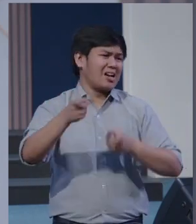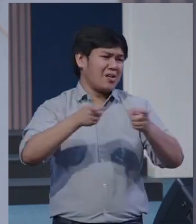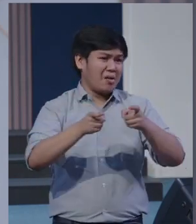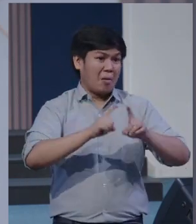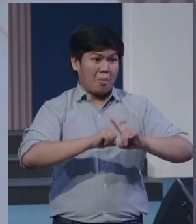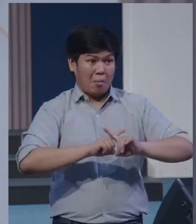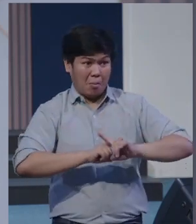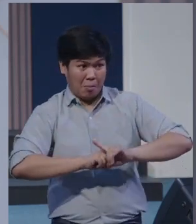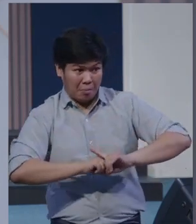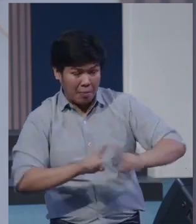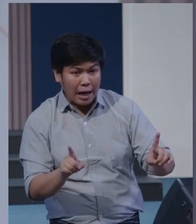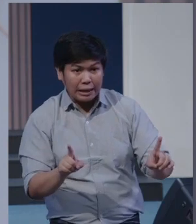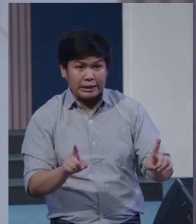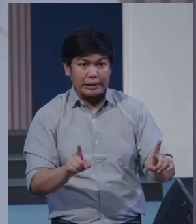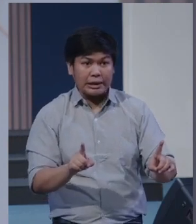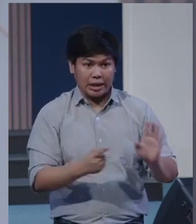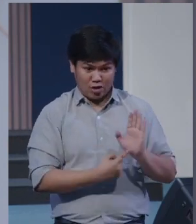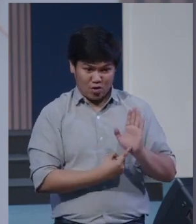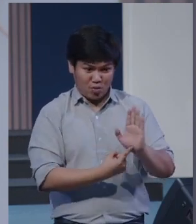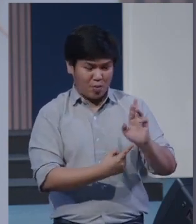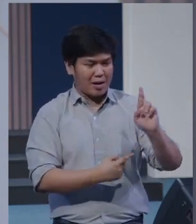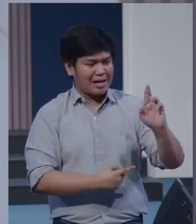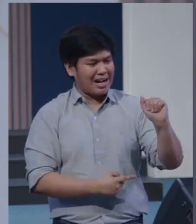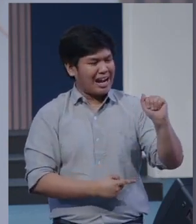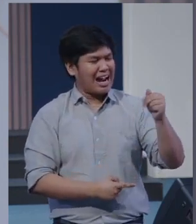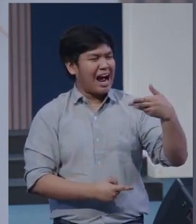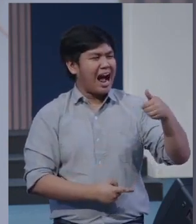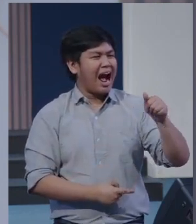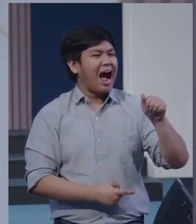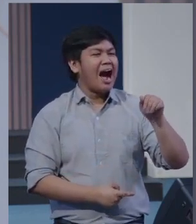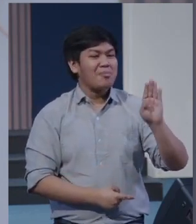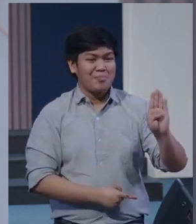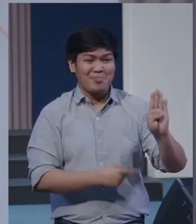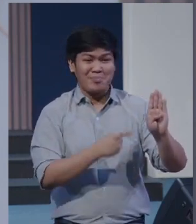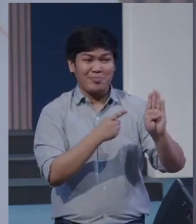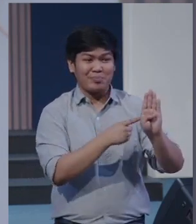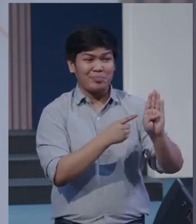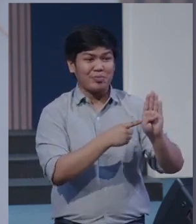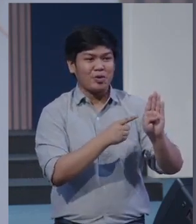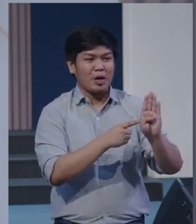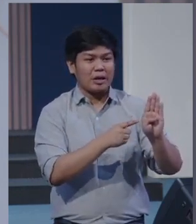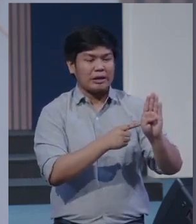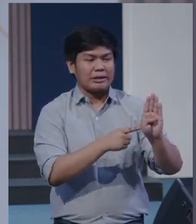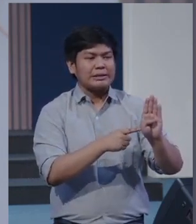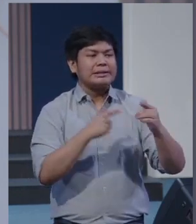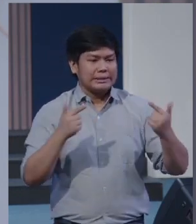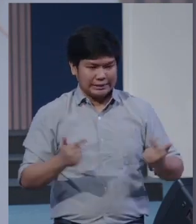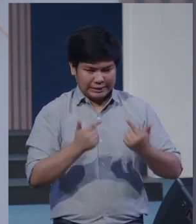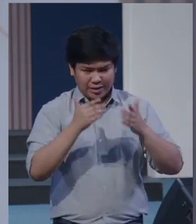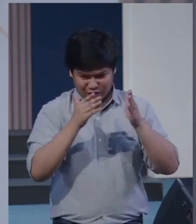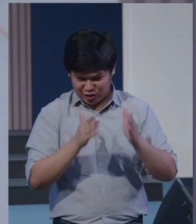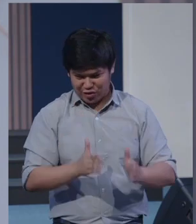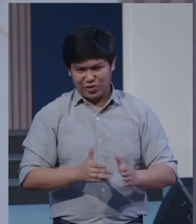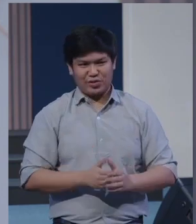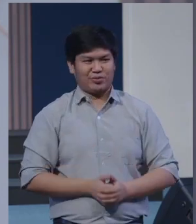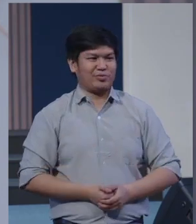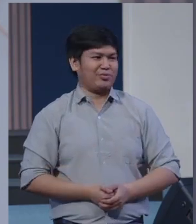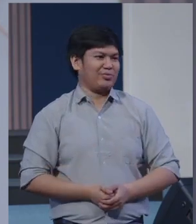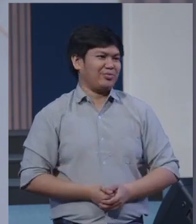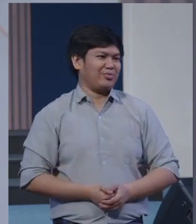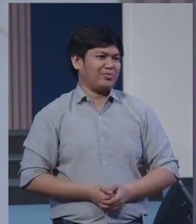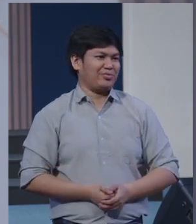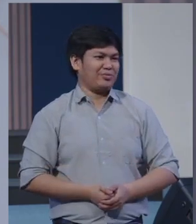Bibliya dahil siya ay totoo nire-record niya ang lahat ng nangyayari pati na rin